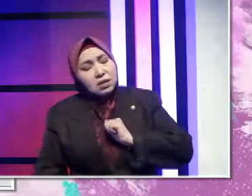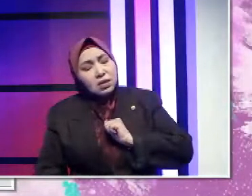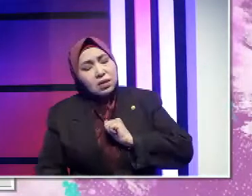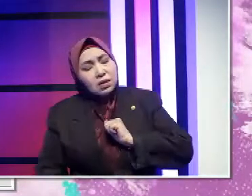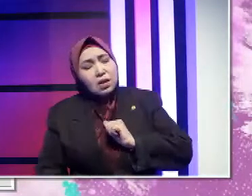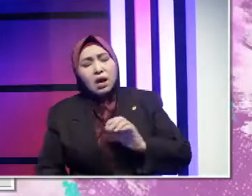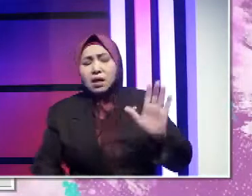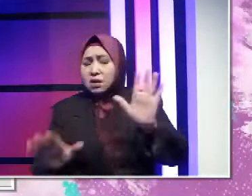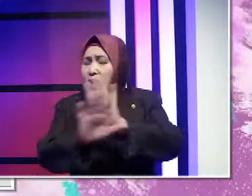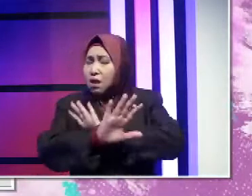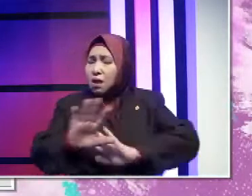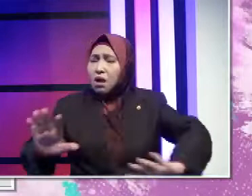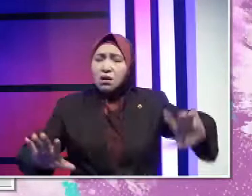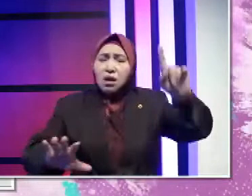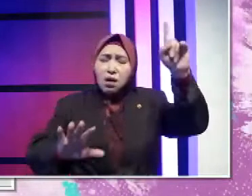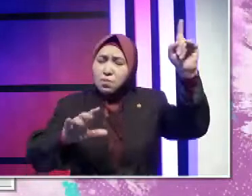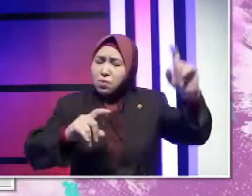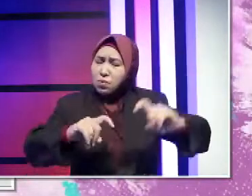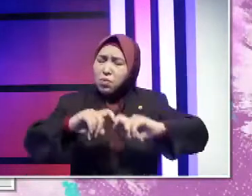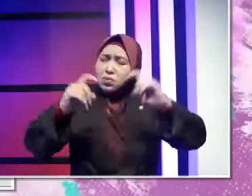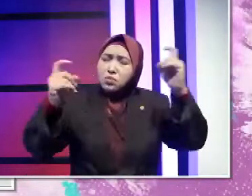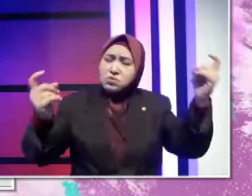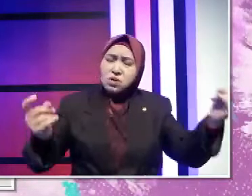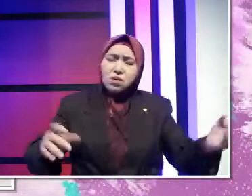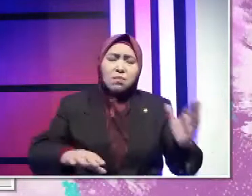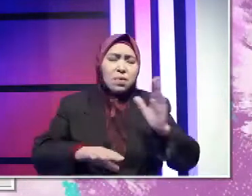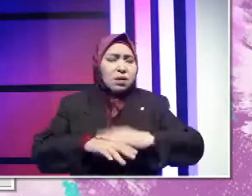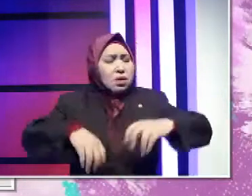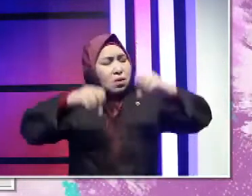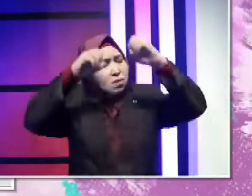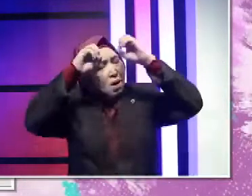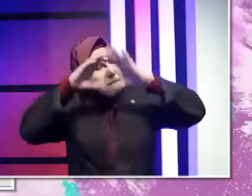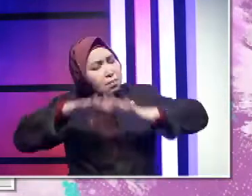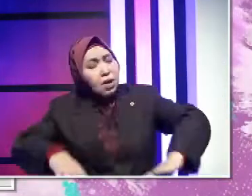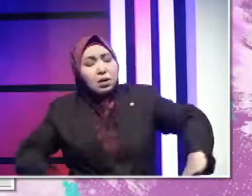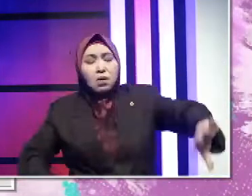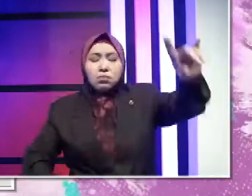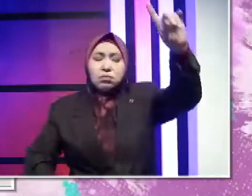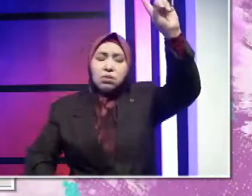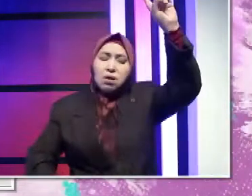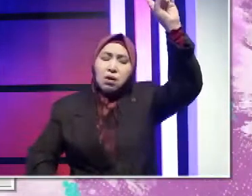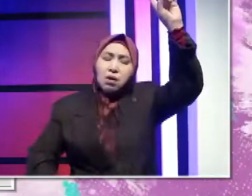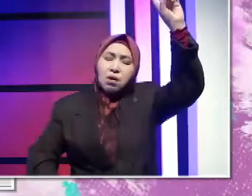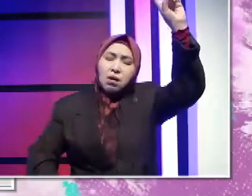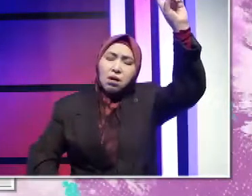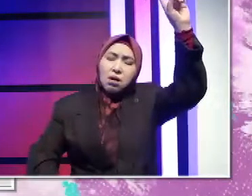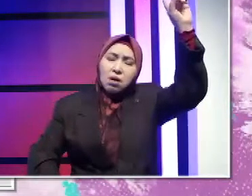أنفسهم لا تقنطوا من رحمة